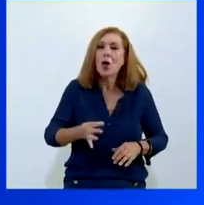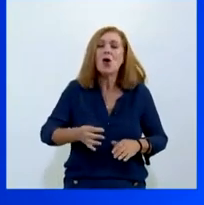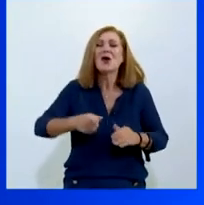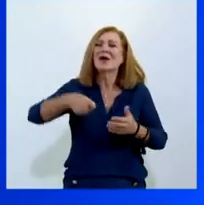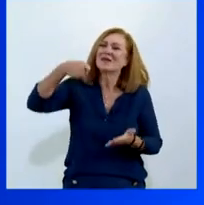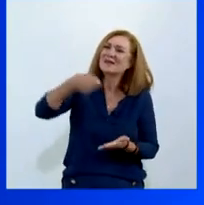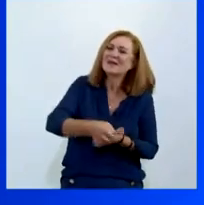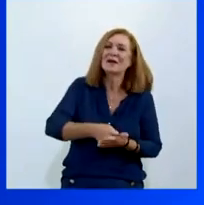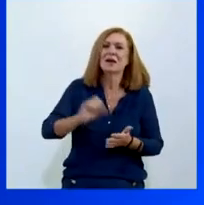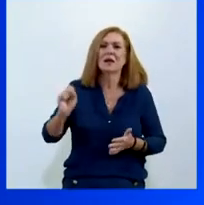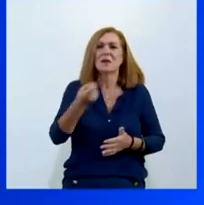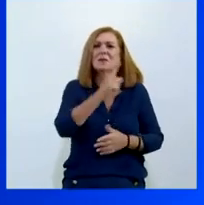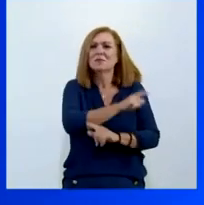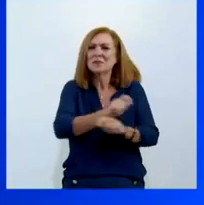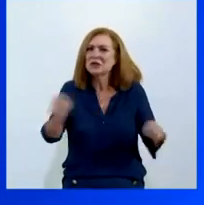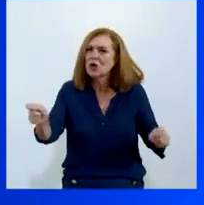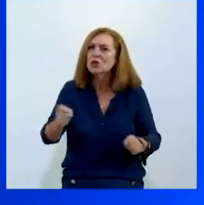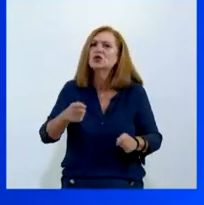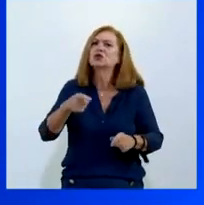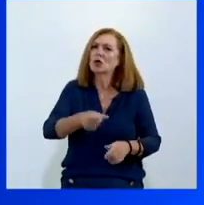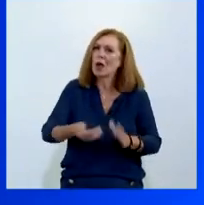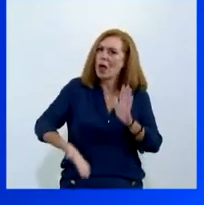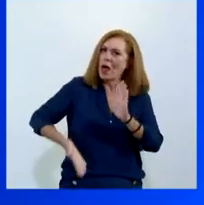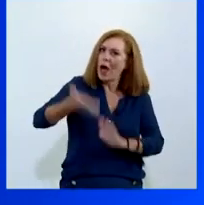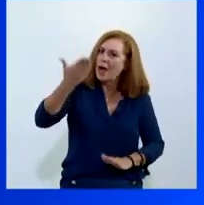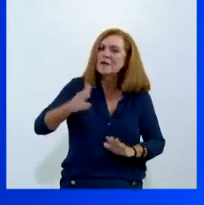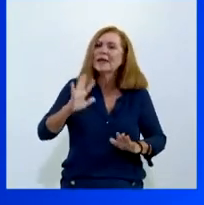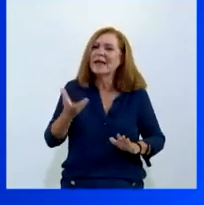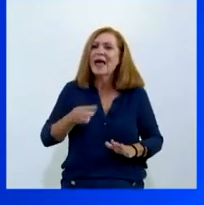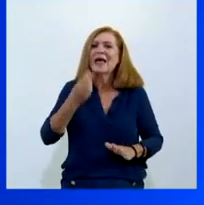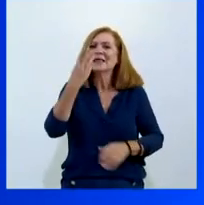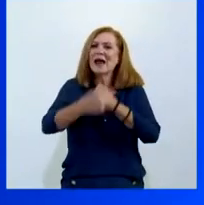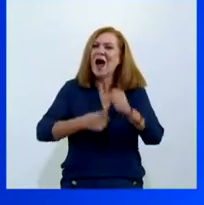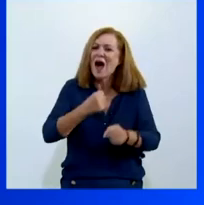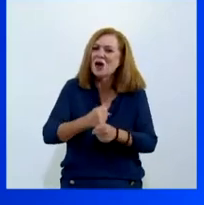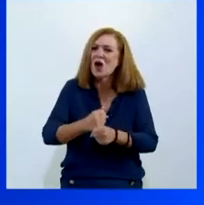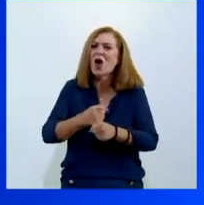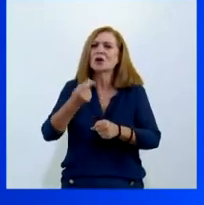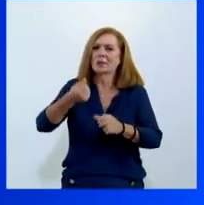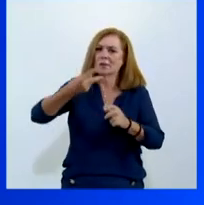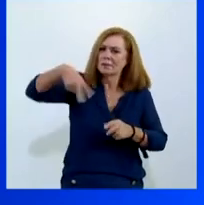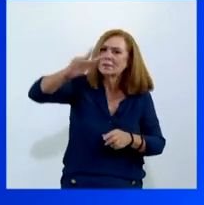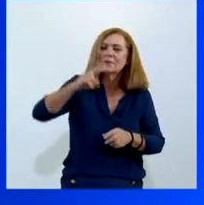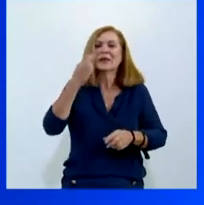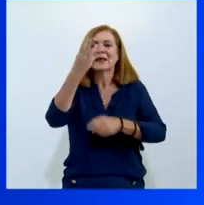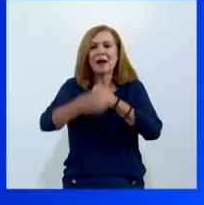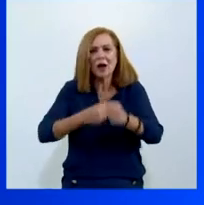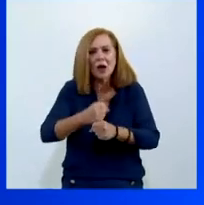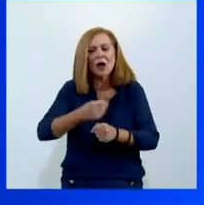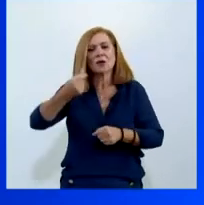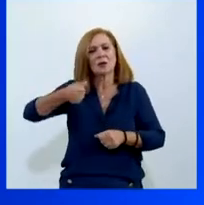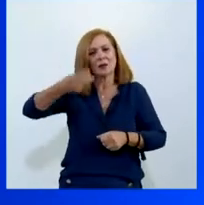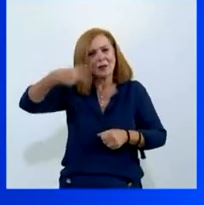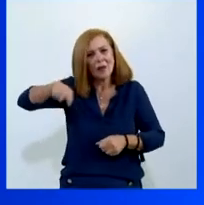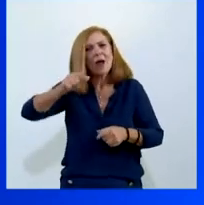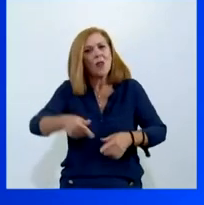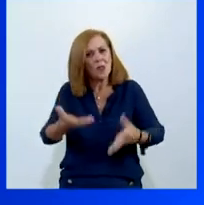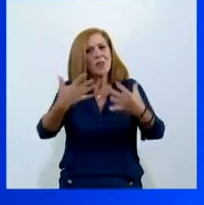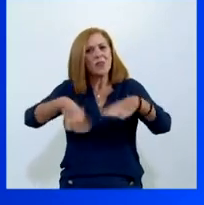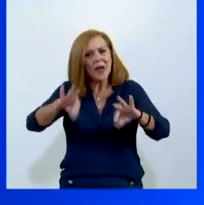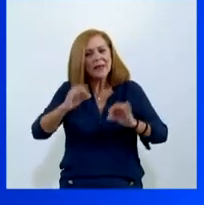θα ωφεληθούν από το ξεπάγωμα των τριετιών, το οποίο φέρνουμε μπροστά και θα αρχίσει να υλοποιείται